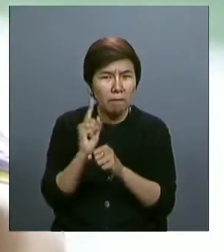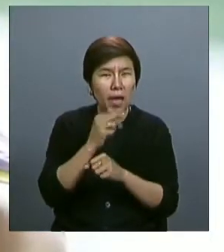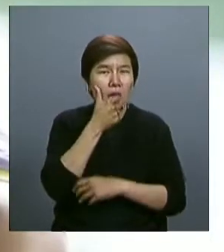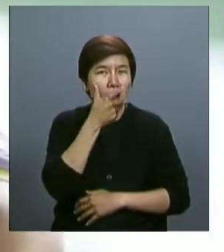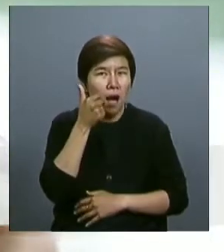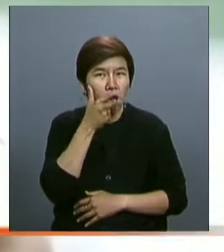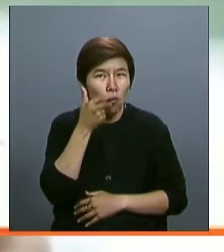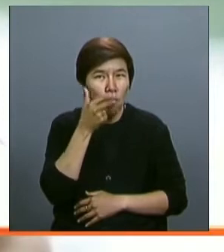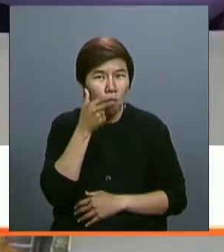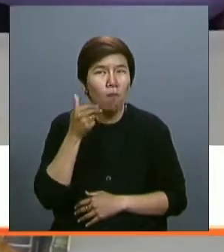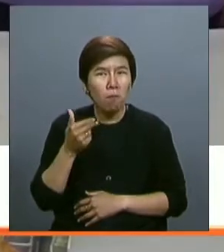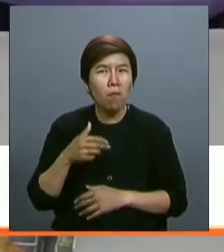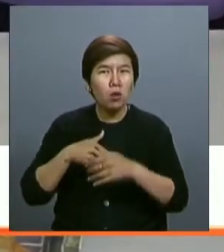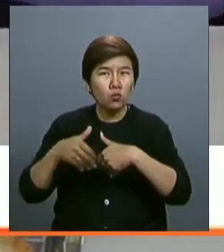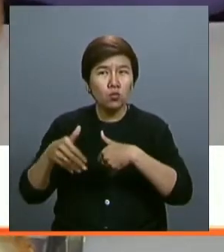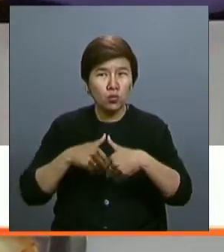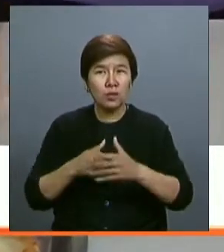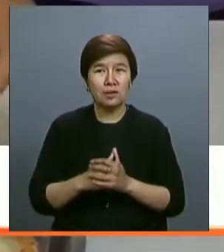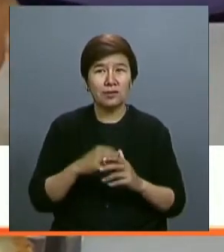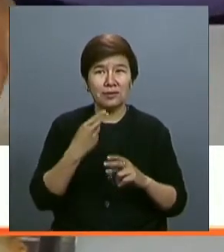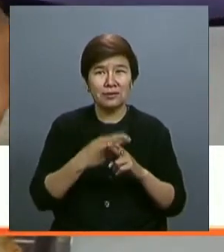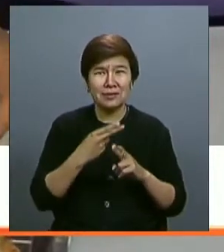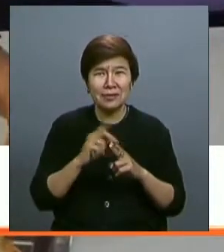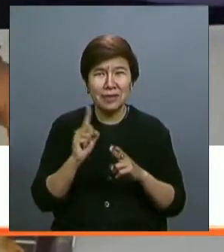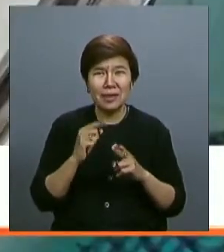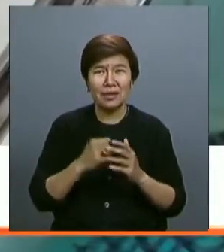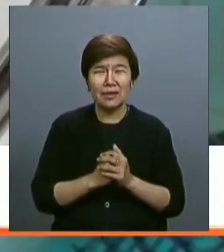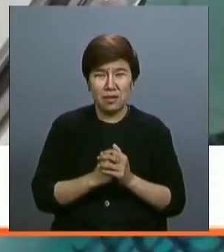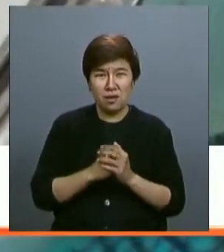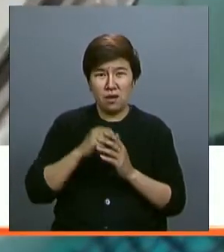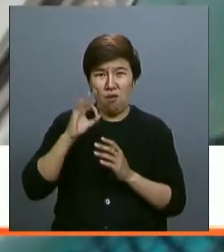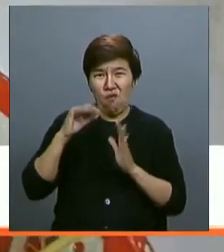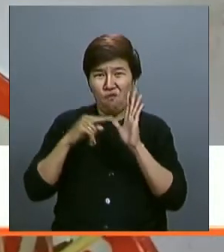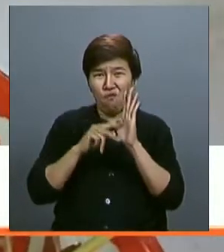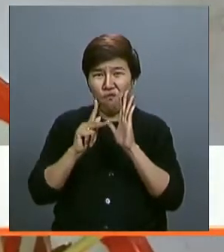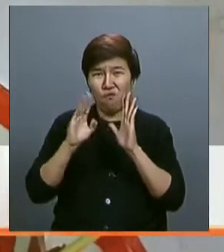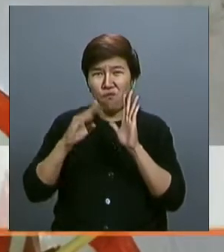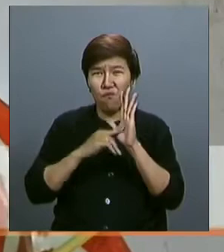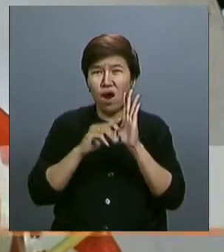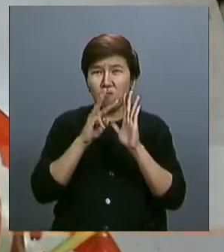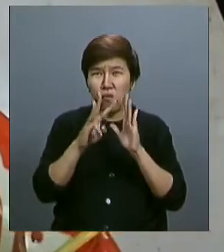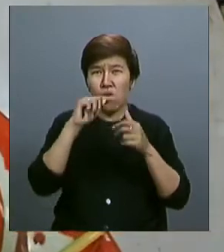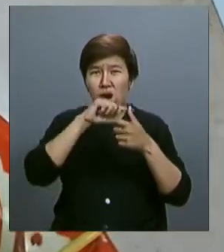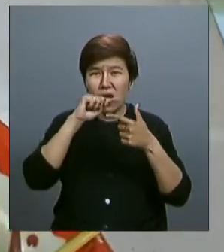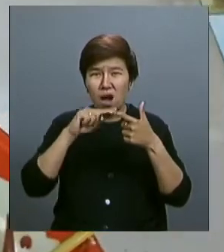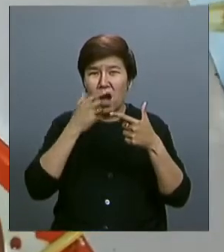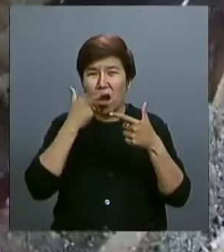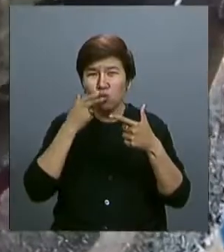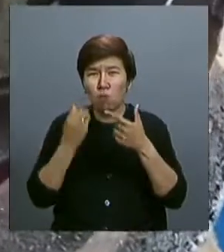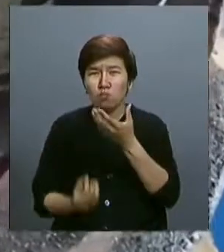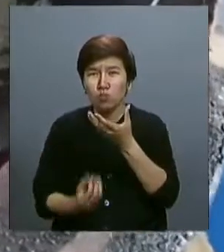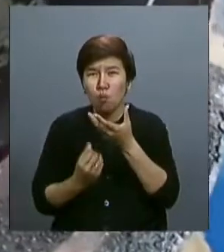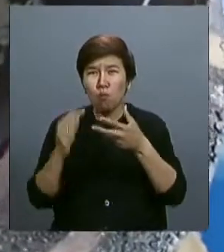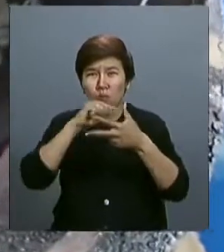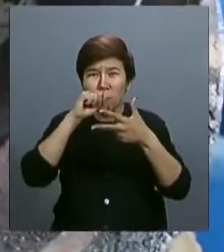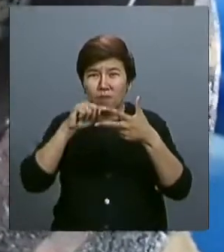โก3ชนิดคือขนมจูจุ่นหรือขนมฝักบัวขนมเจาะหูและขนมต้มหรือตูปะซึ่ง